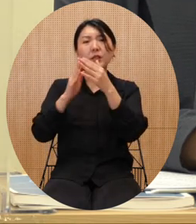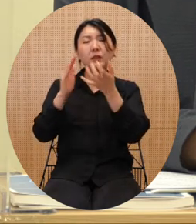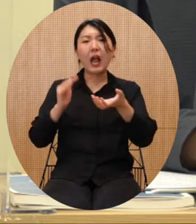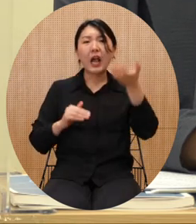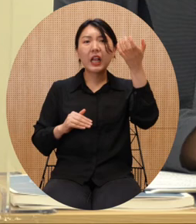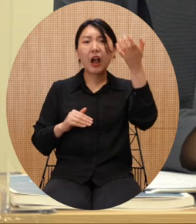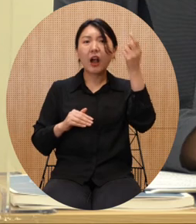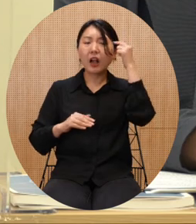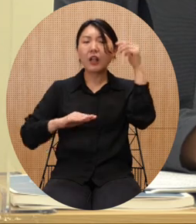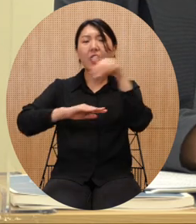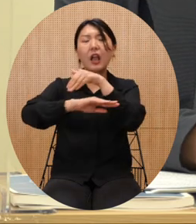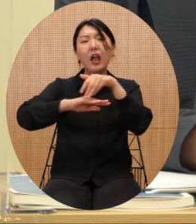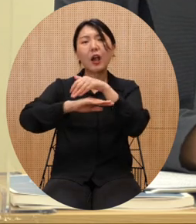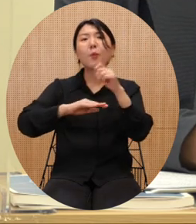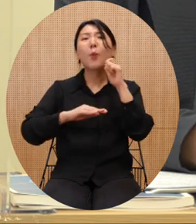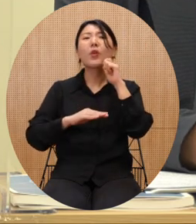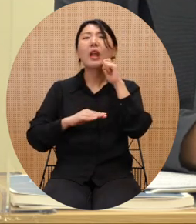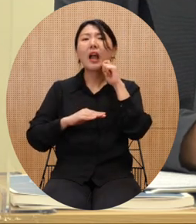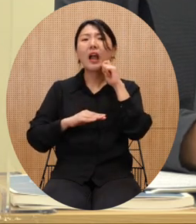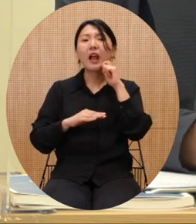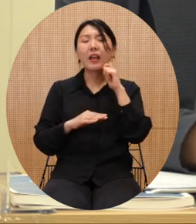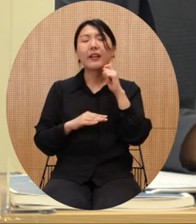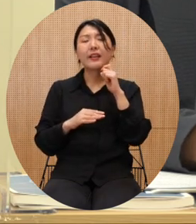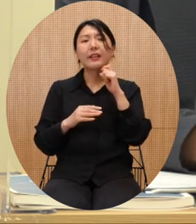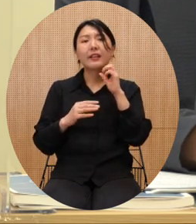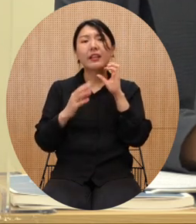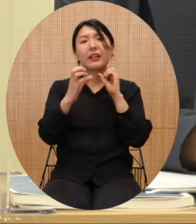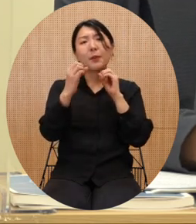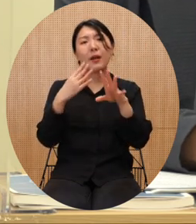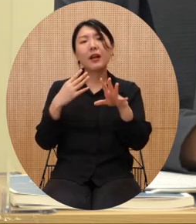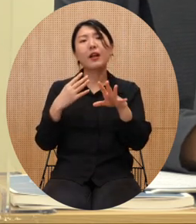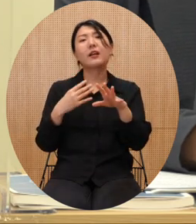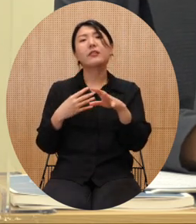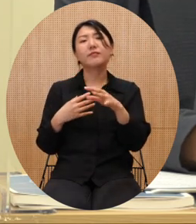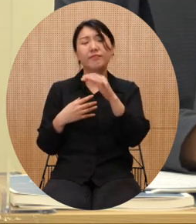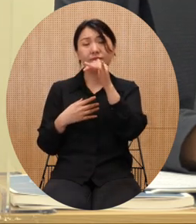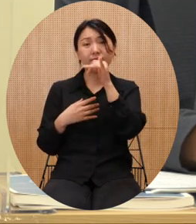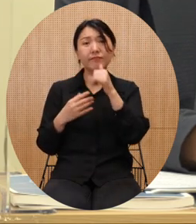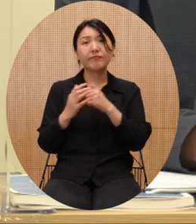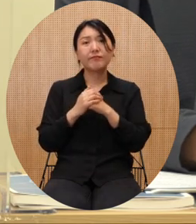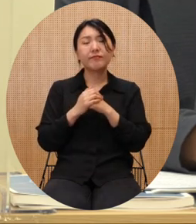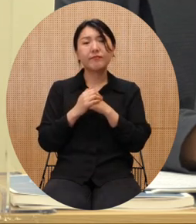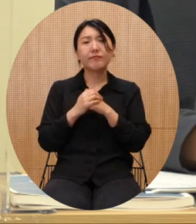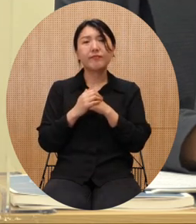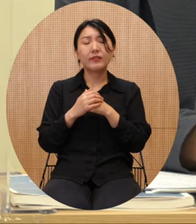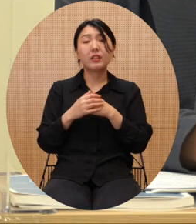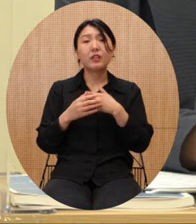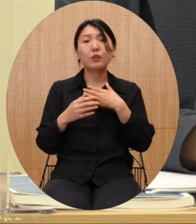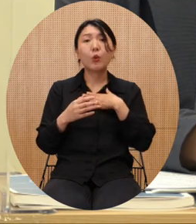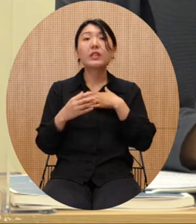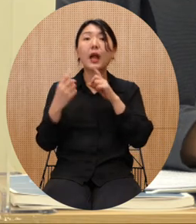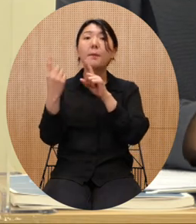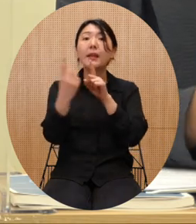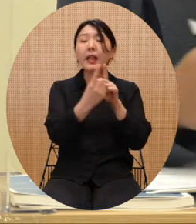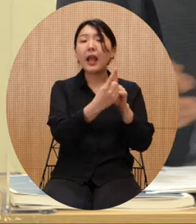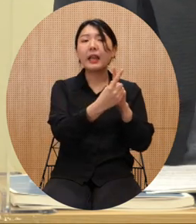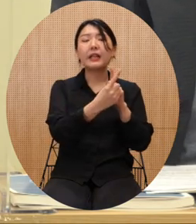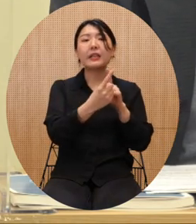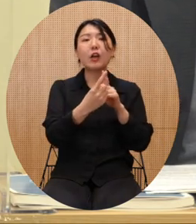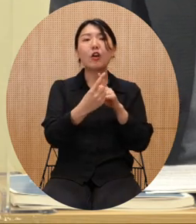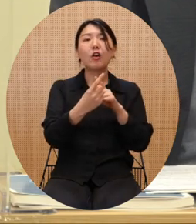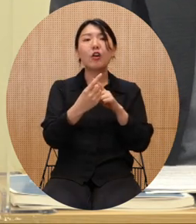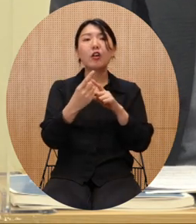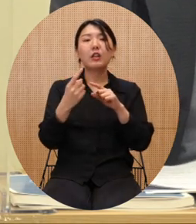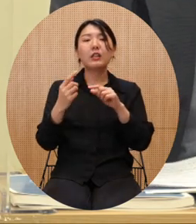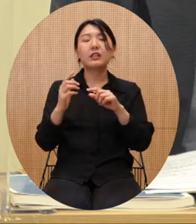주거 상향을 계획할 수 없다라고 그렇게 말씀을 해주시고 그리고 저희가 만나는